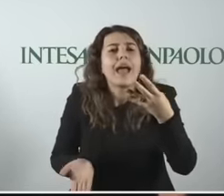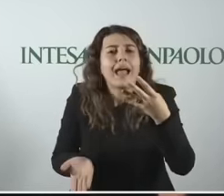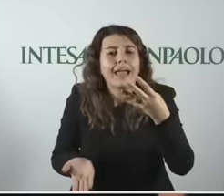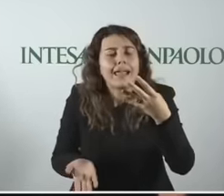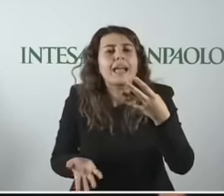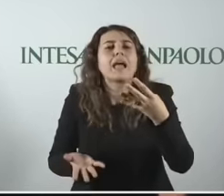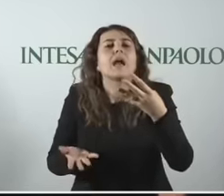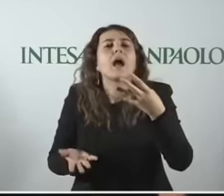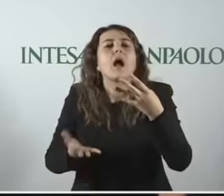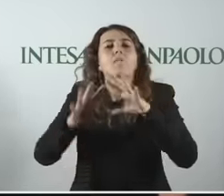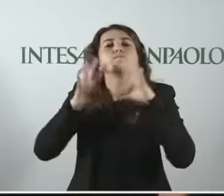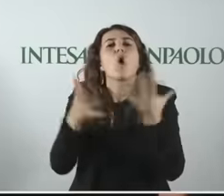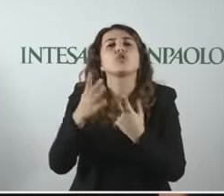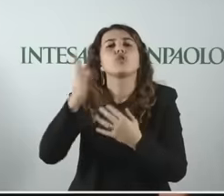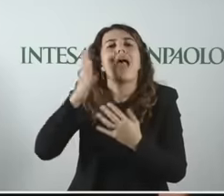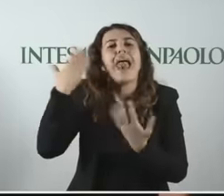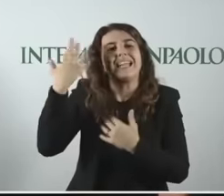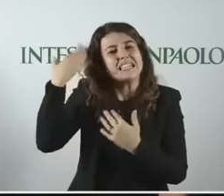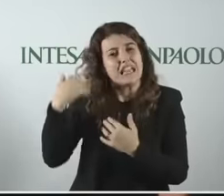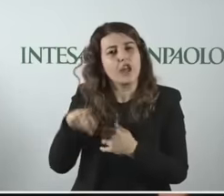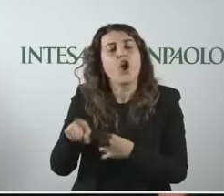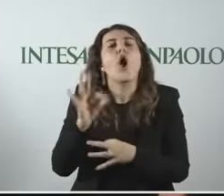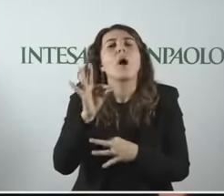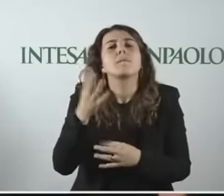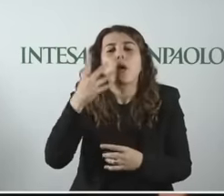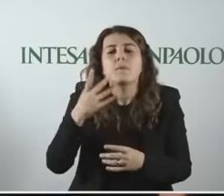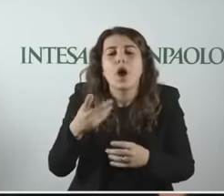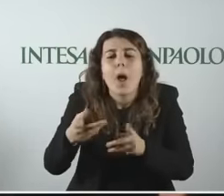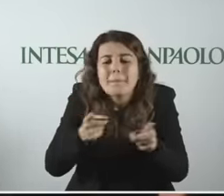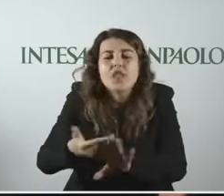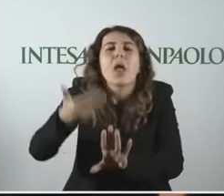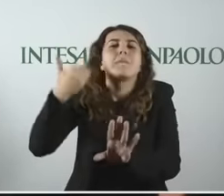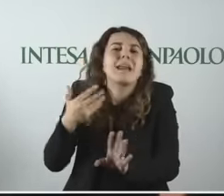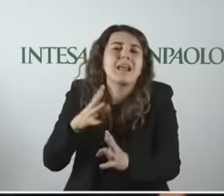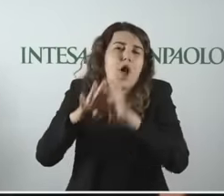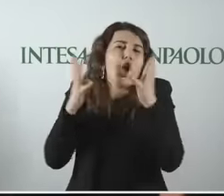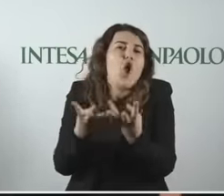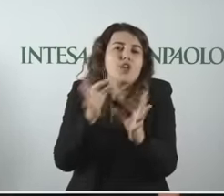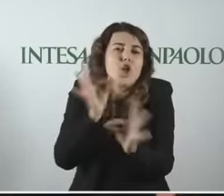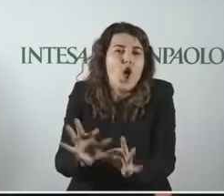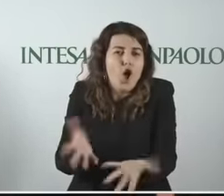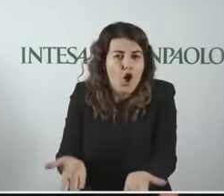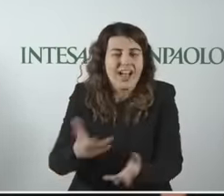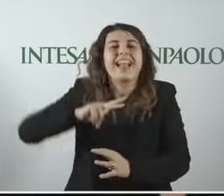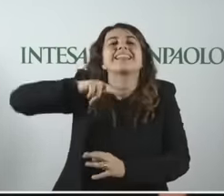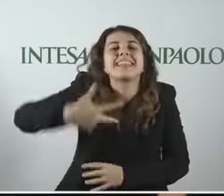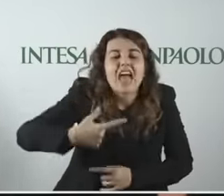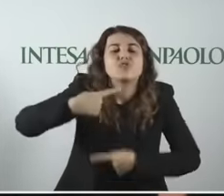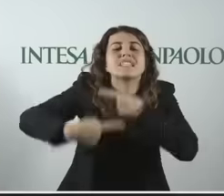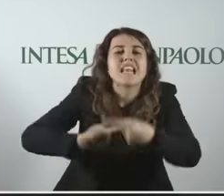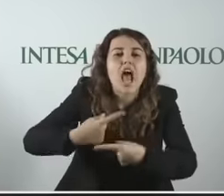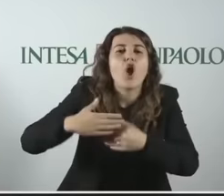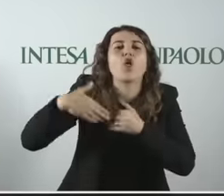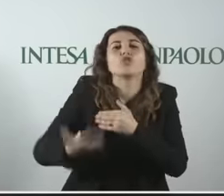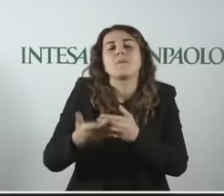Eh più o meno Tre secoli prima che a Roma costruissero il Colosseo Eh è stata stabilita nel tero secolo avanti Cristo